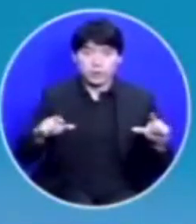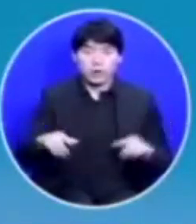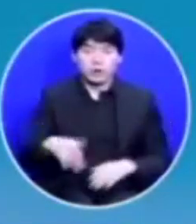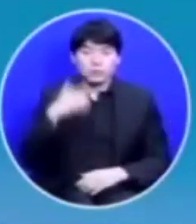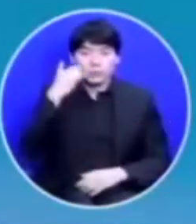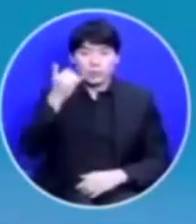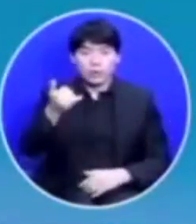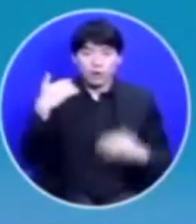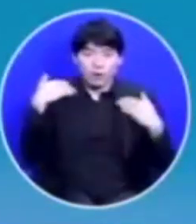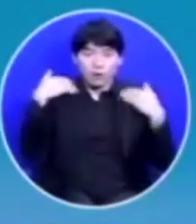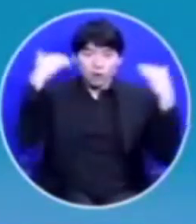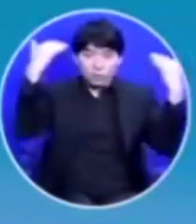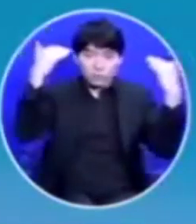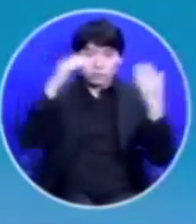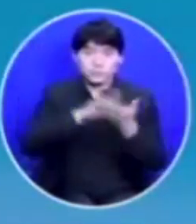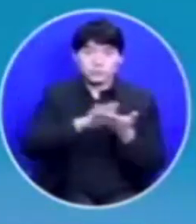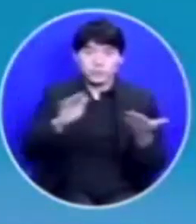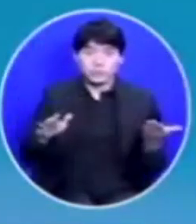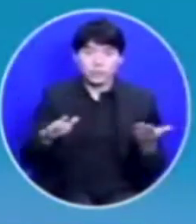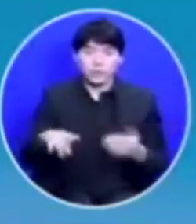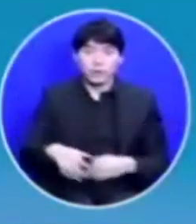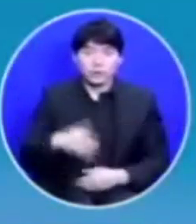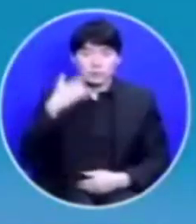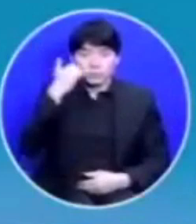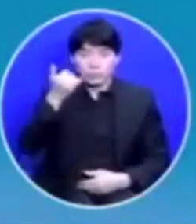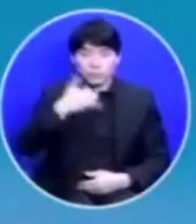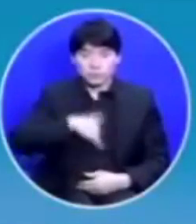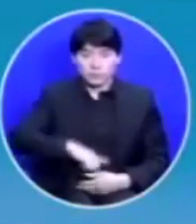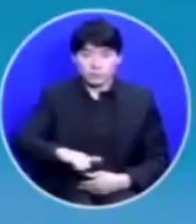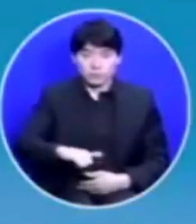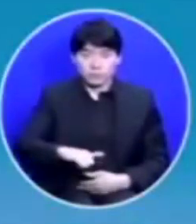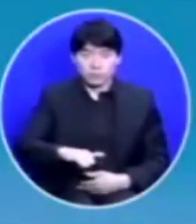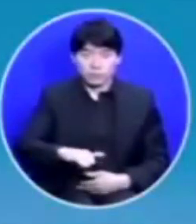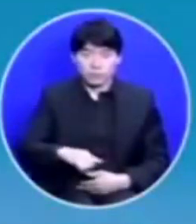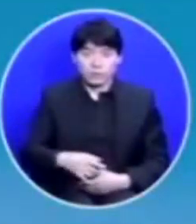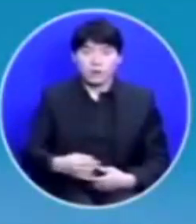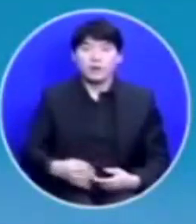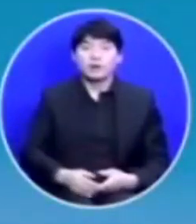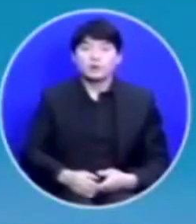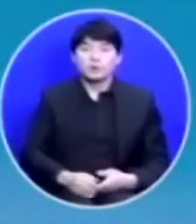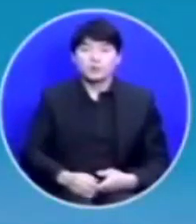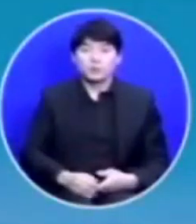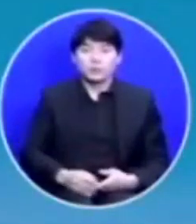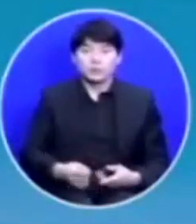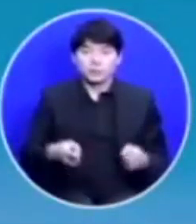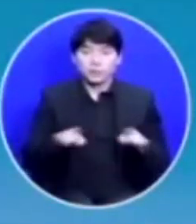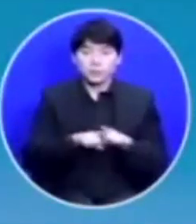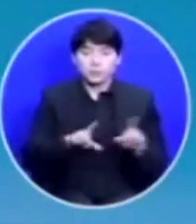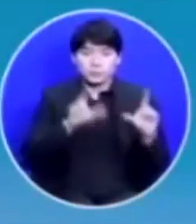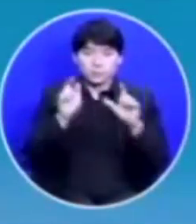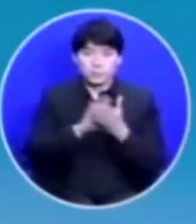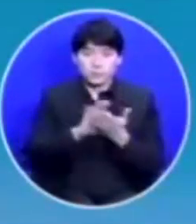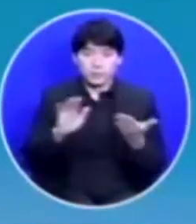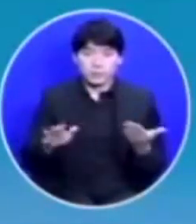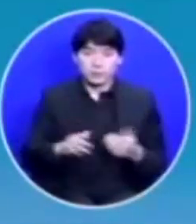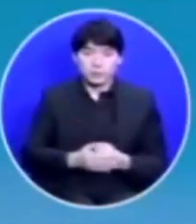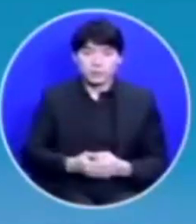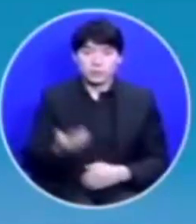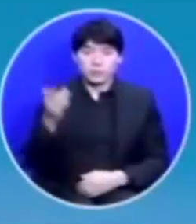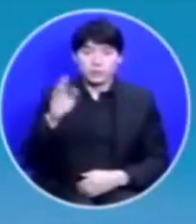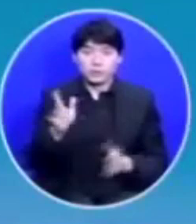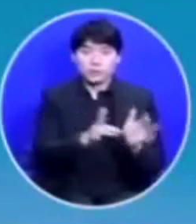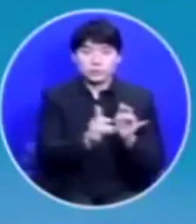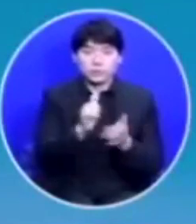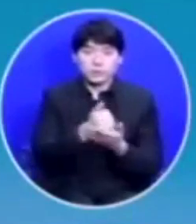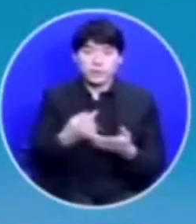입니다 자녀와 부모 이렇게 세대가 되어 있죠 그런 항상 예수님이 같이 계시다는 사실을